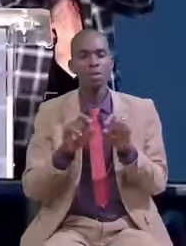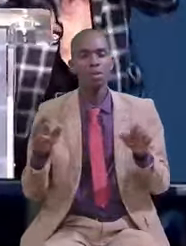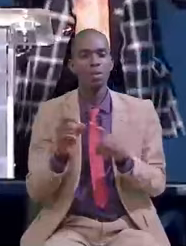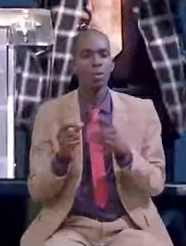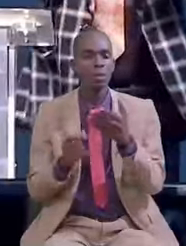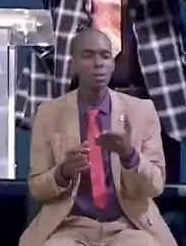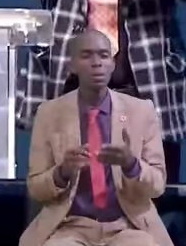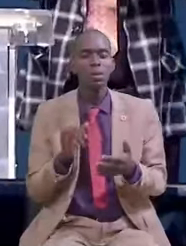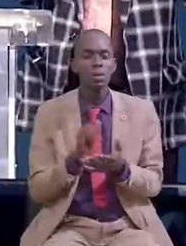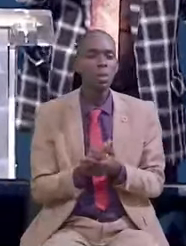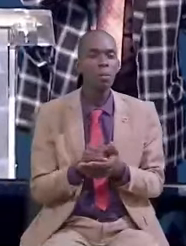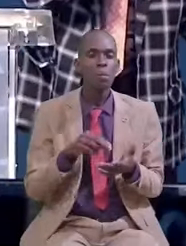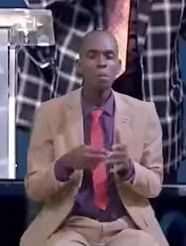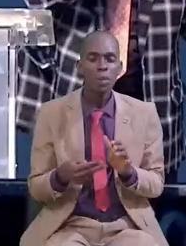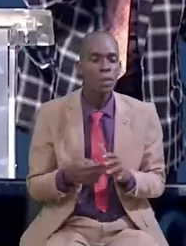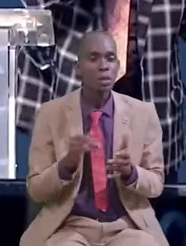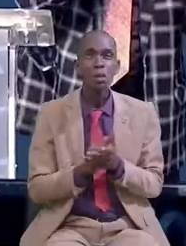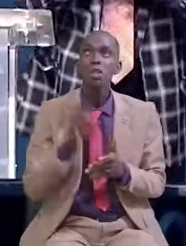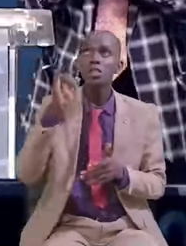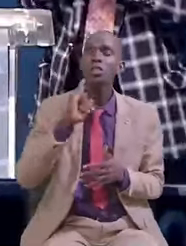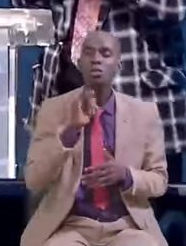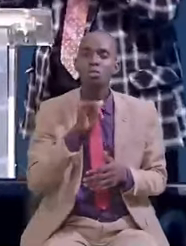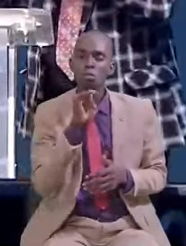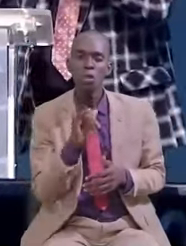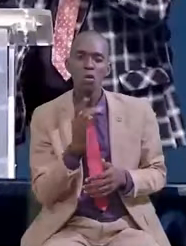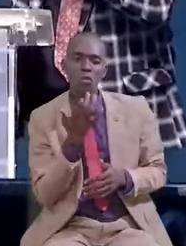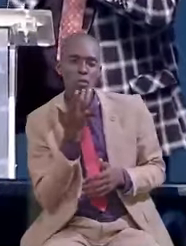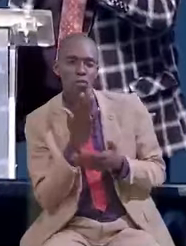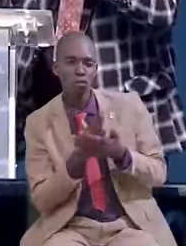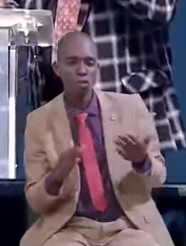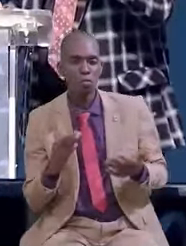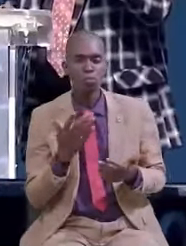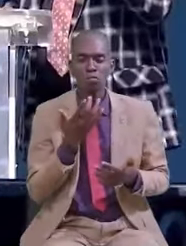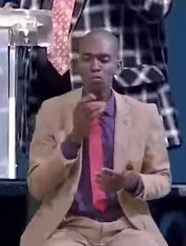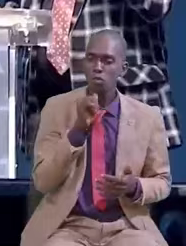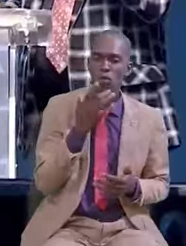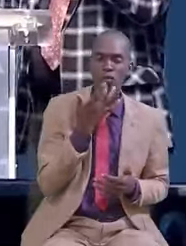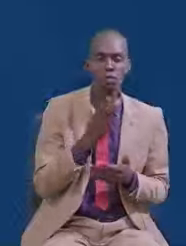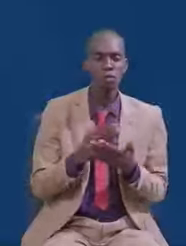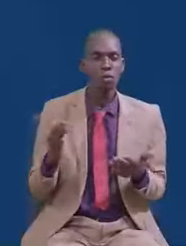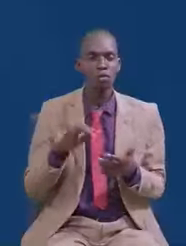cela vous montre qu'il n'y a pas de partialité, il n'y a pas d'exception,